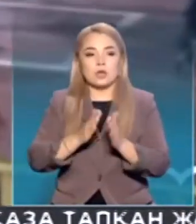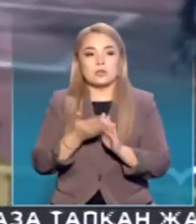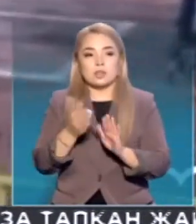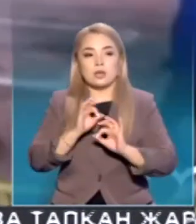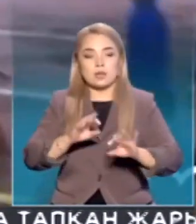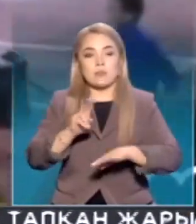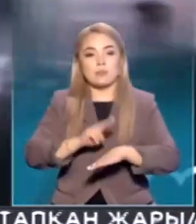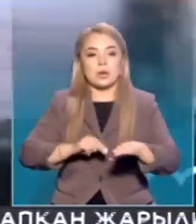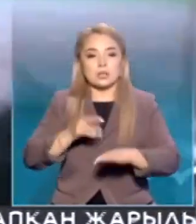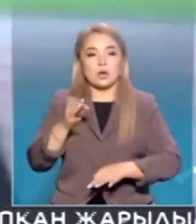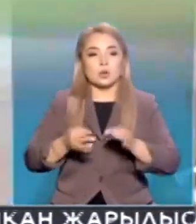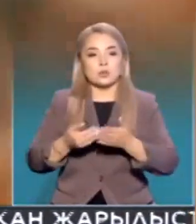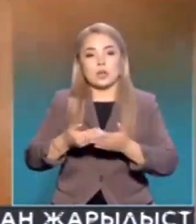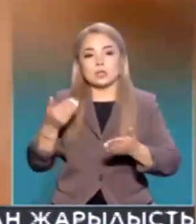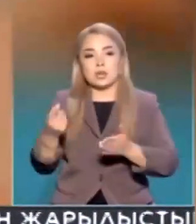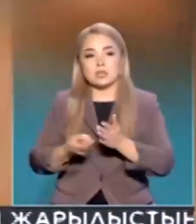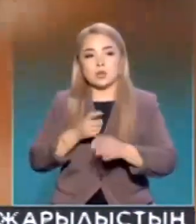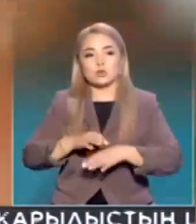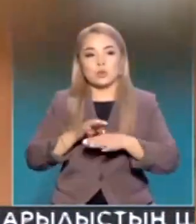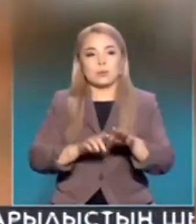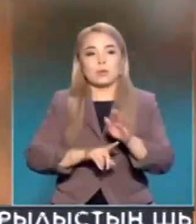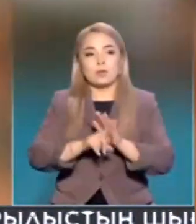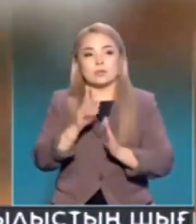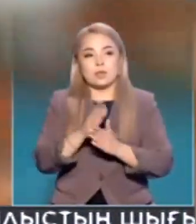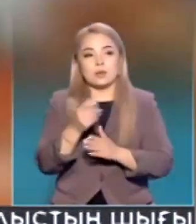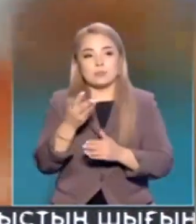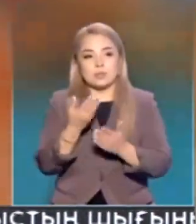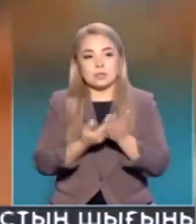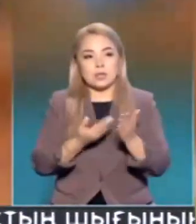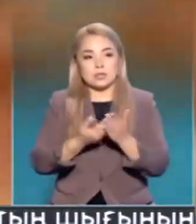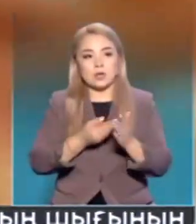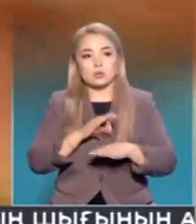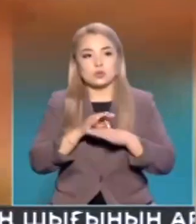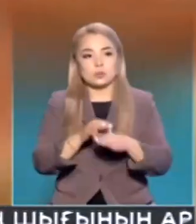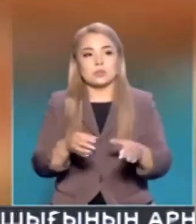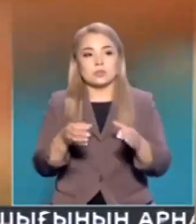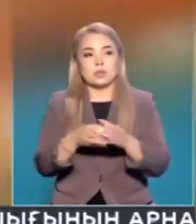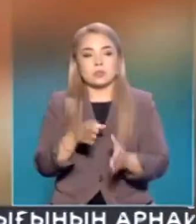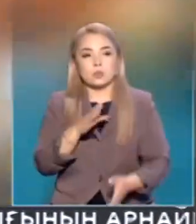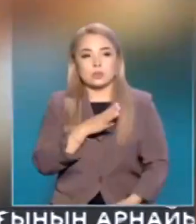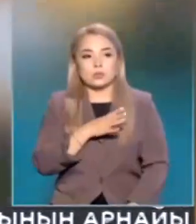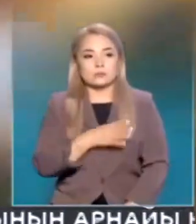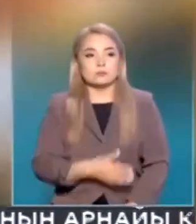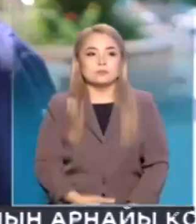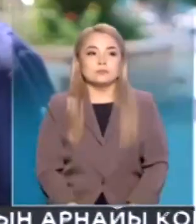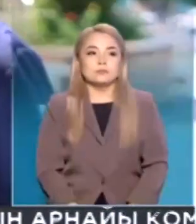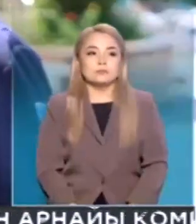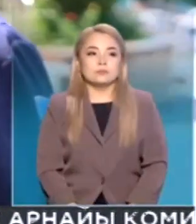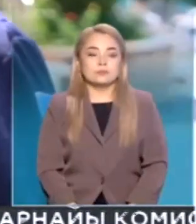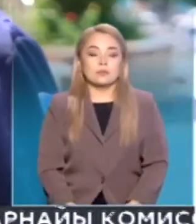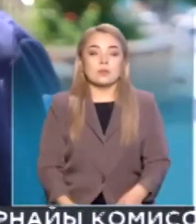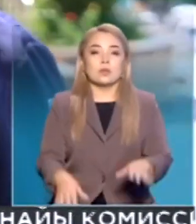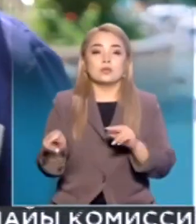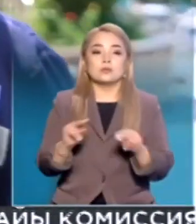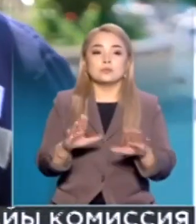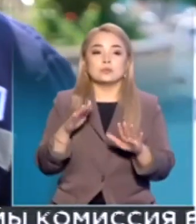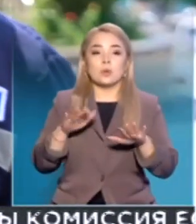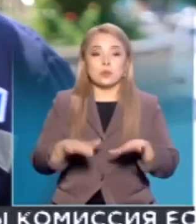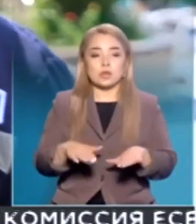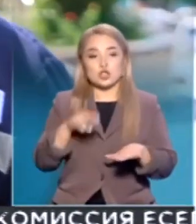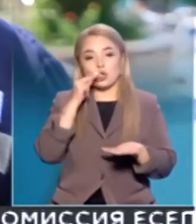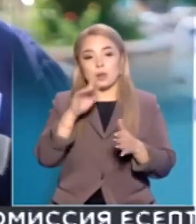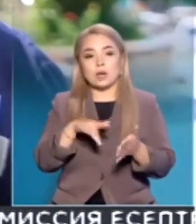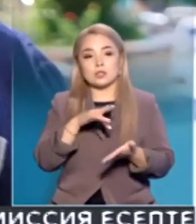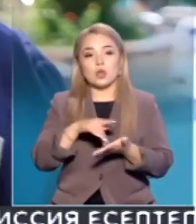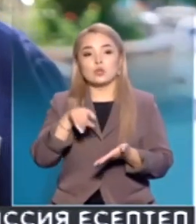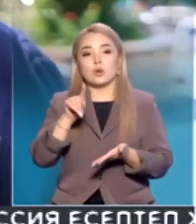байланысты полиция сотқа дейінгі тексеру жұмысын бастады. Бірнеше сараптама жүргізілуде. Оқиға орнына Шымкент